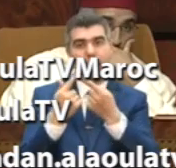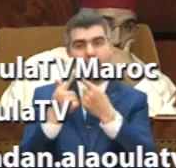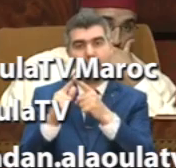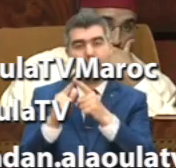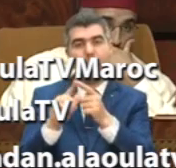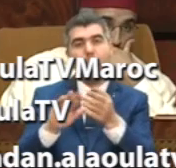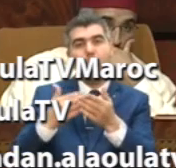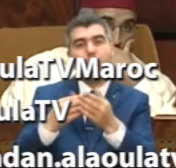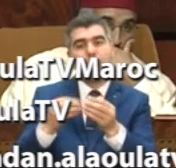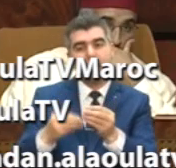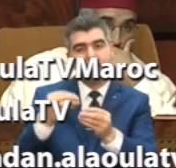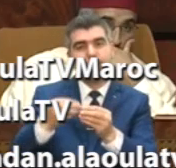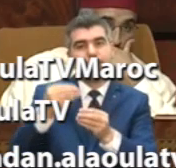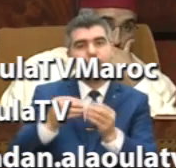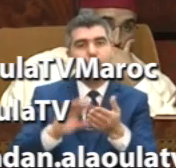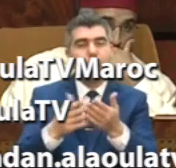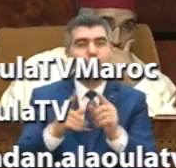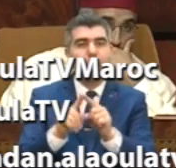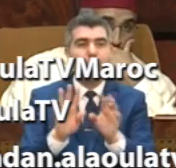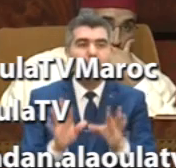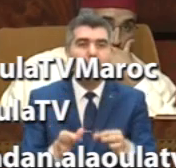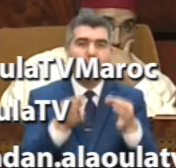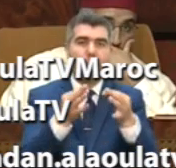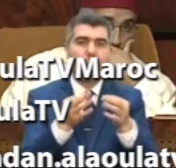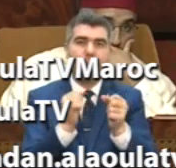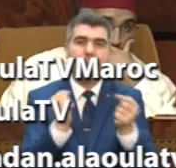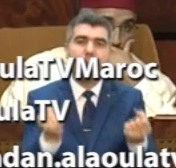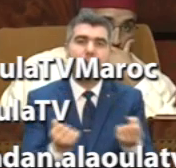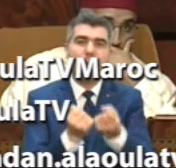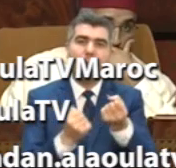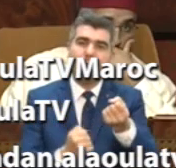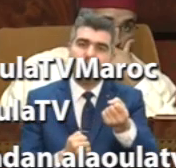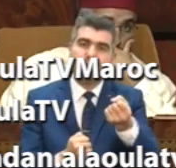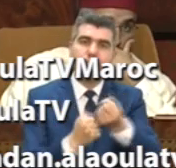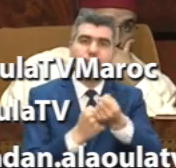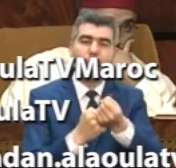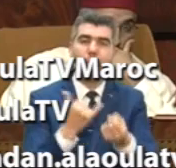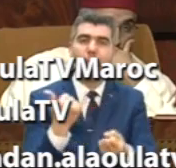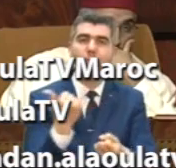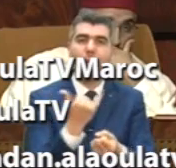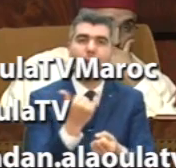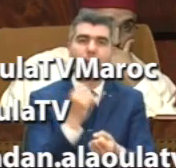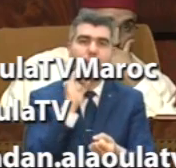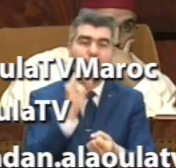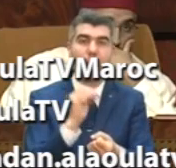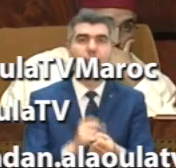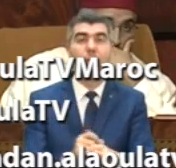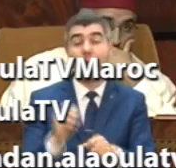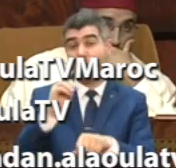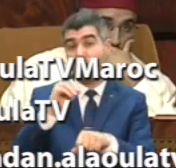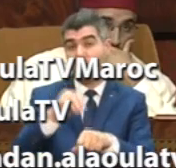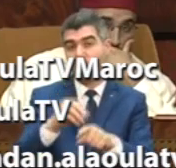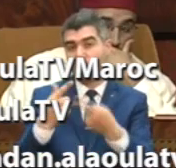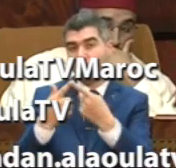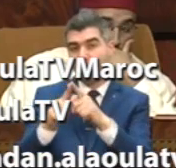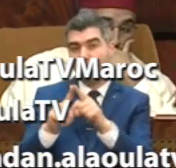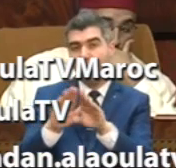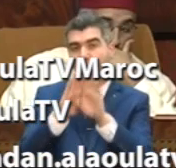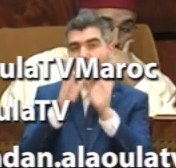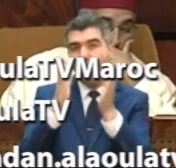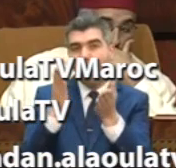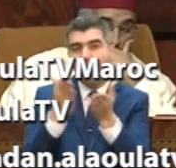لتجاوز معيقات الرفع من مؤشر التنمية البشرية في صفوفها، تحتاج أيضا لتقييم موضوعي